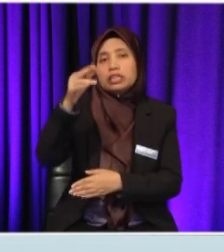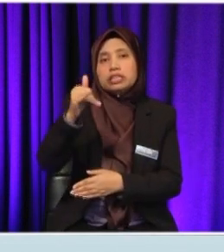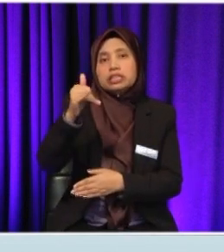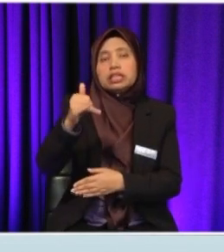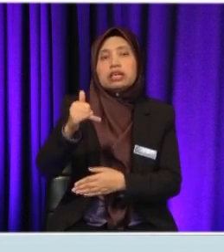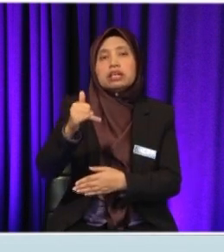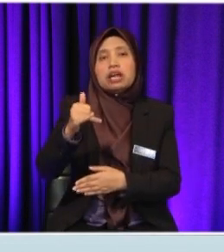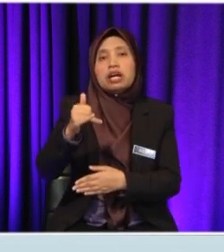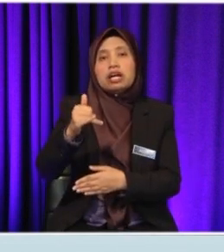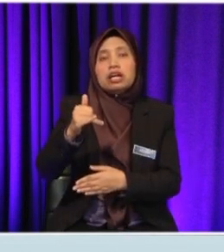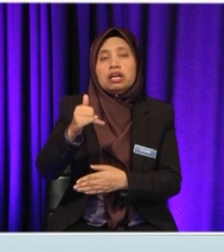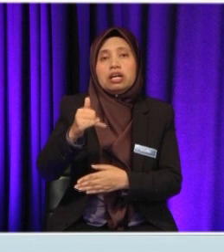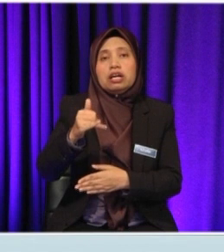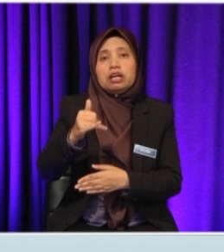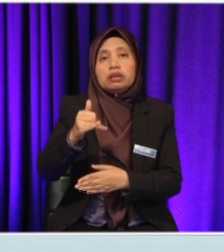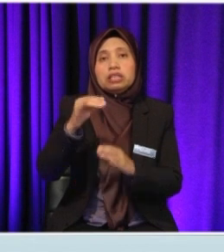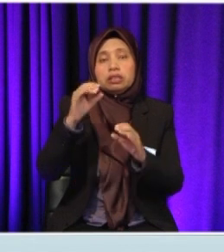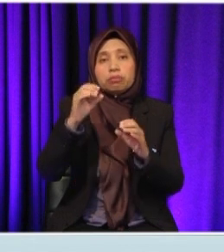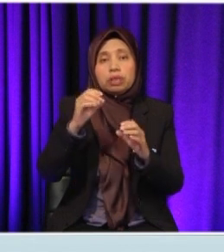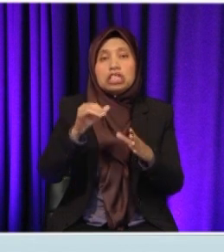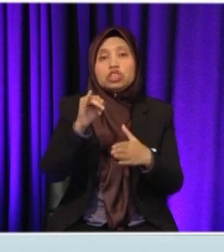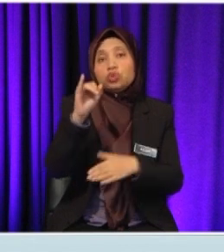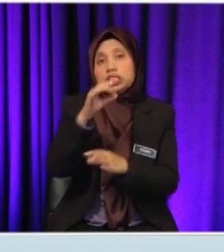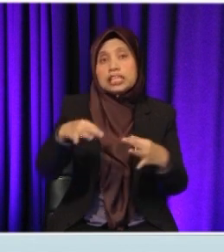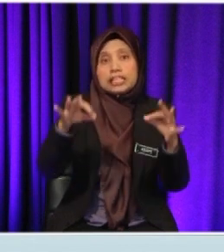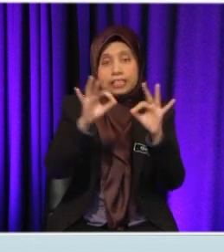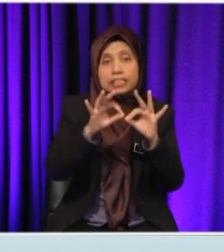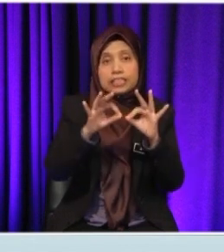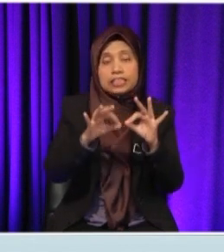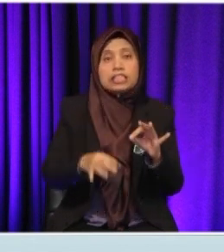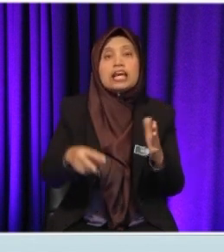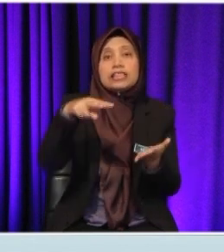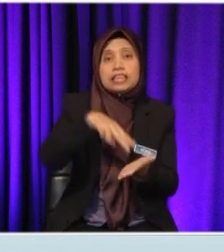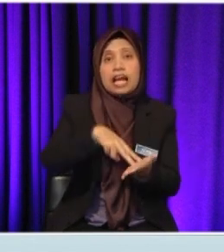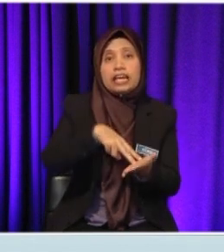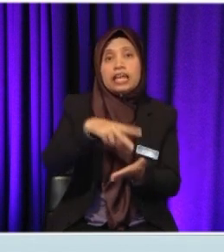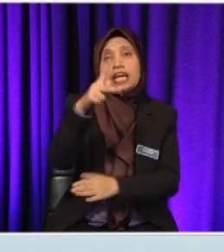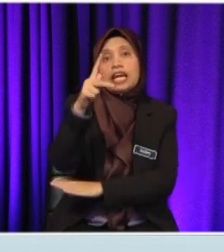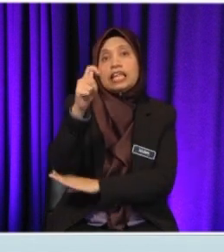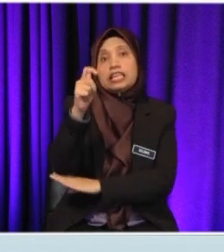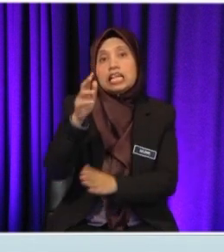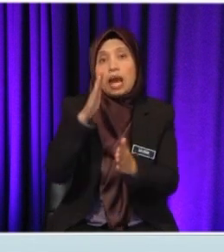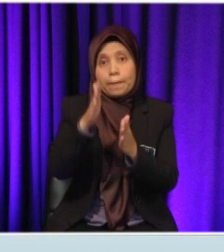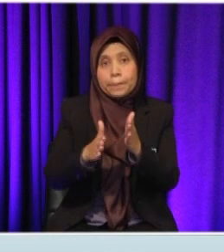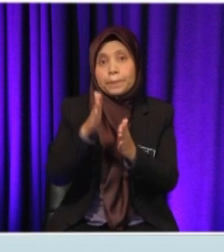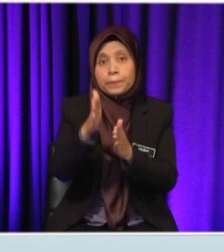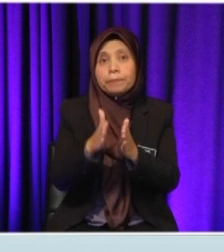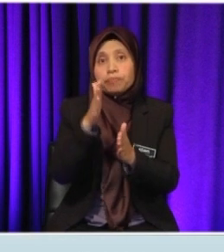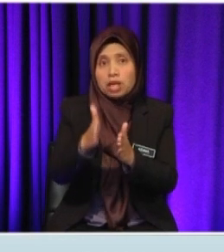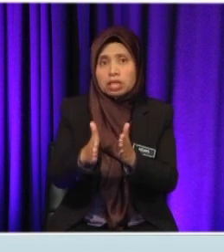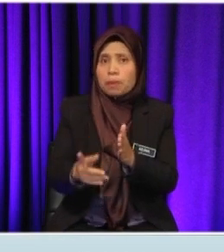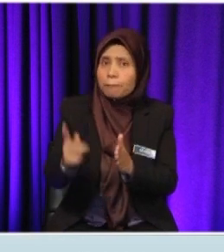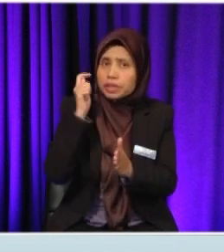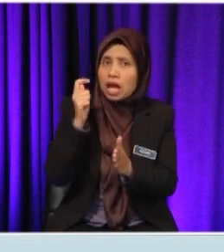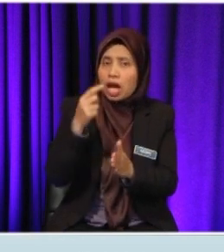lain. Kebetulan agaknya, isu dia adalah bila dia pergi naik kereta api, terjadilah sesuatu. Jadi, dia mempertahankan hak